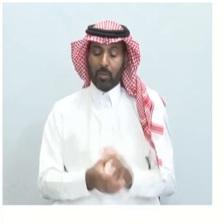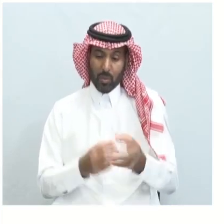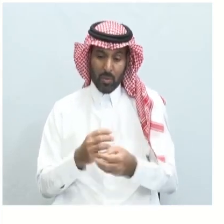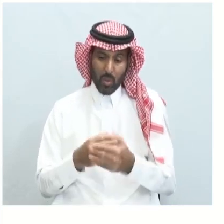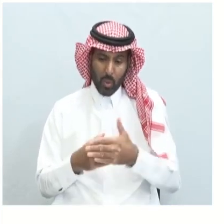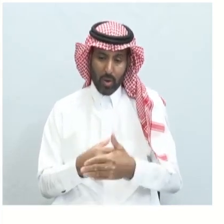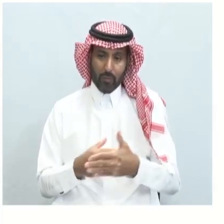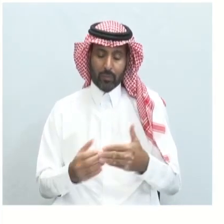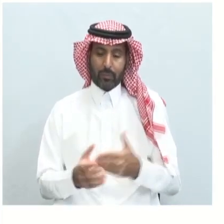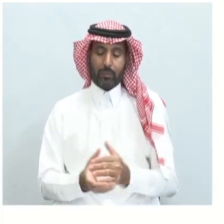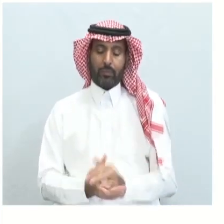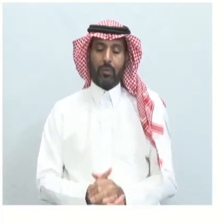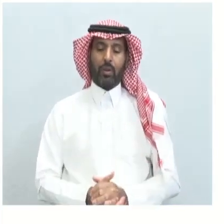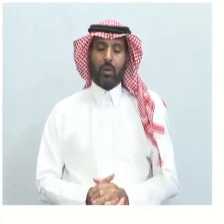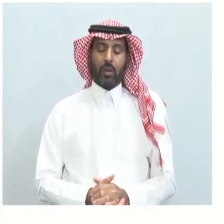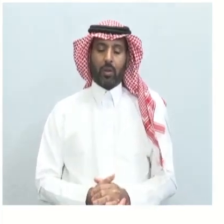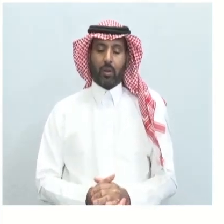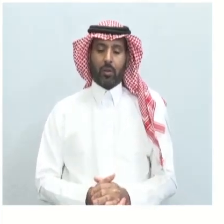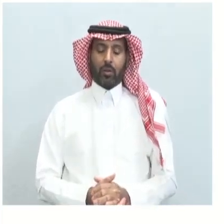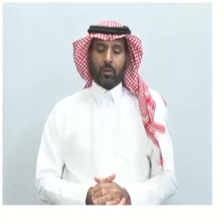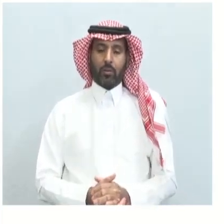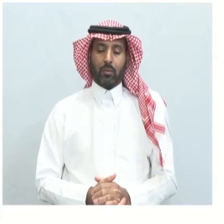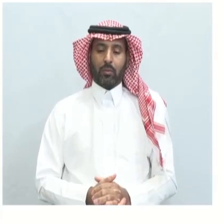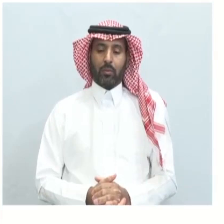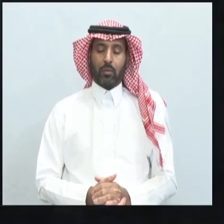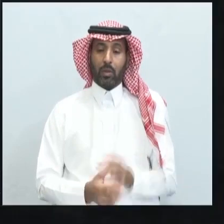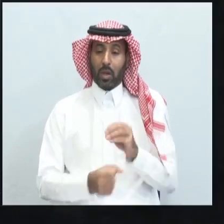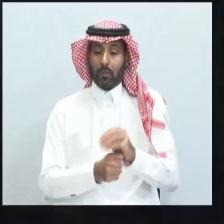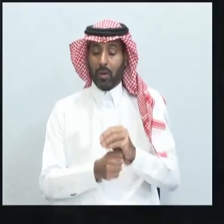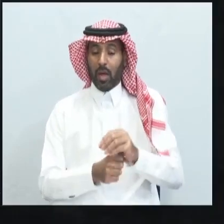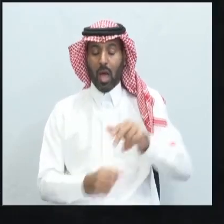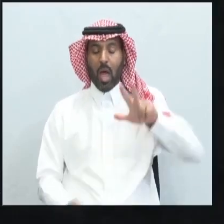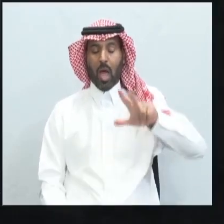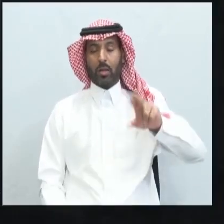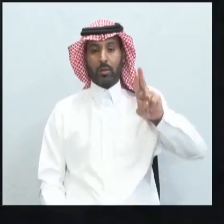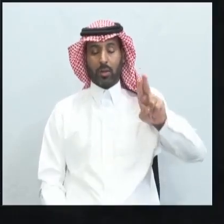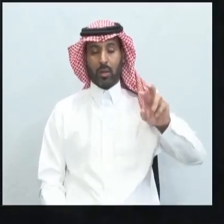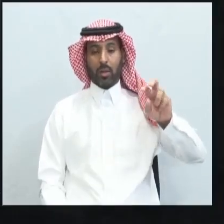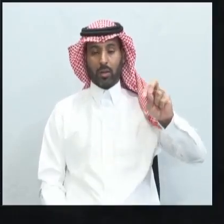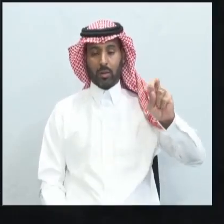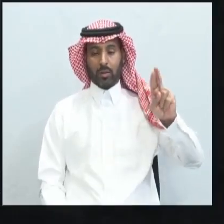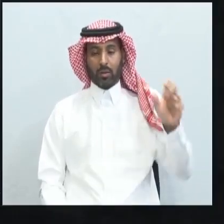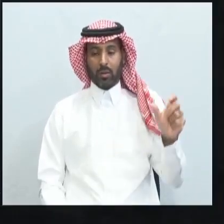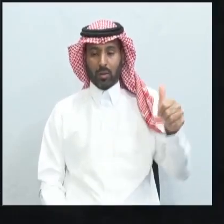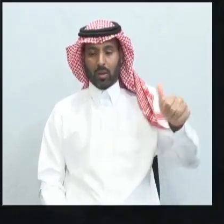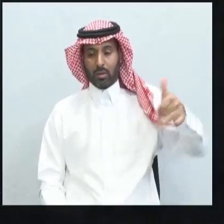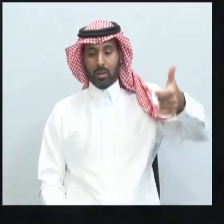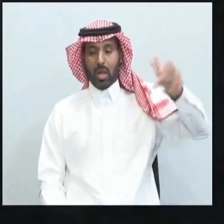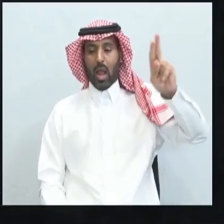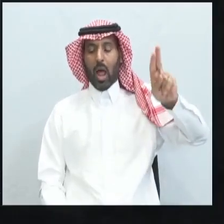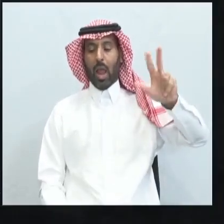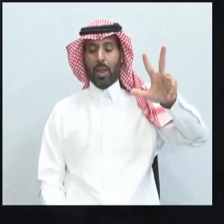المصرح به نتعرف على مجموعه من التقنيات الناشئه اجهزه انترنت